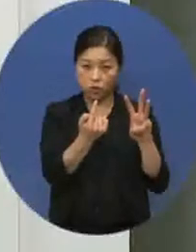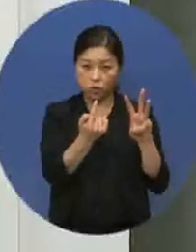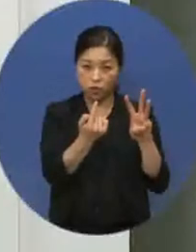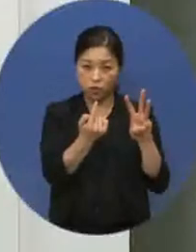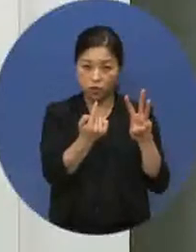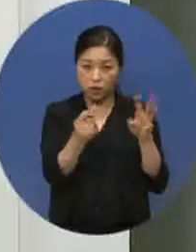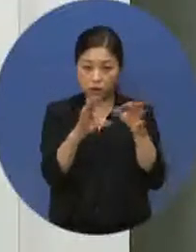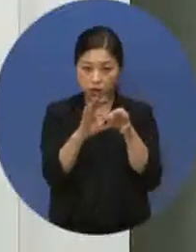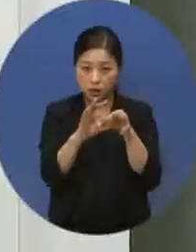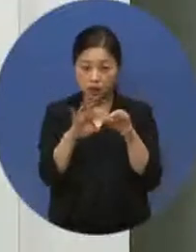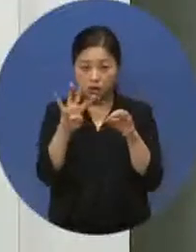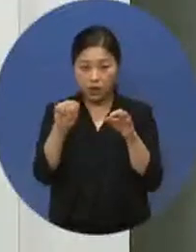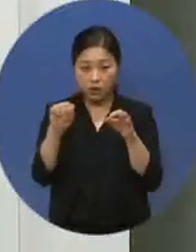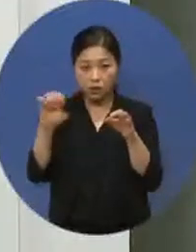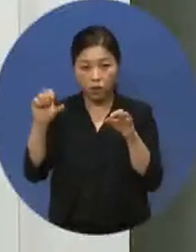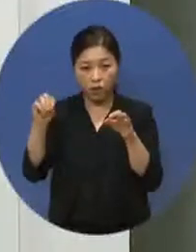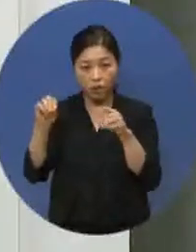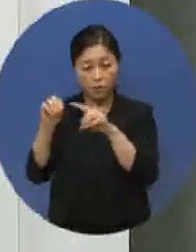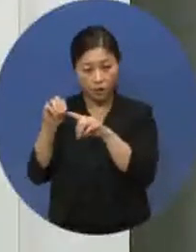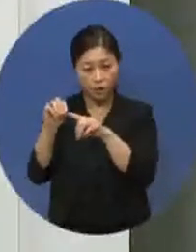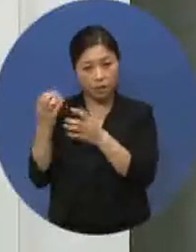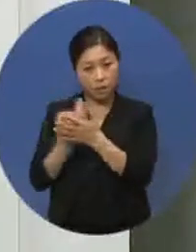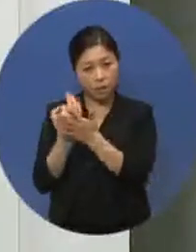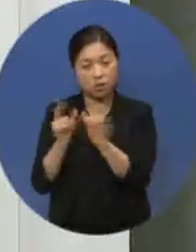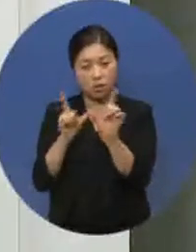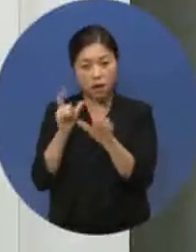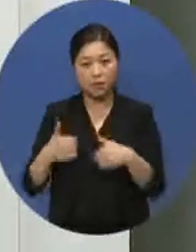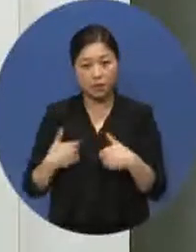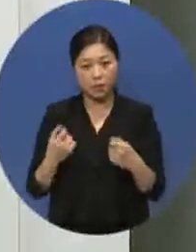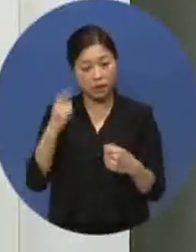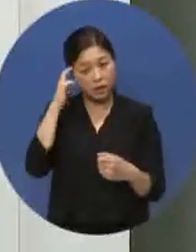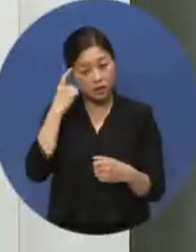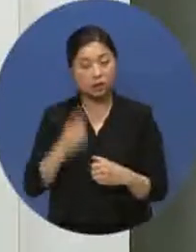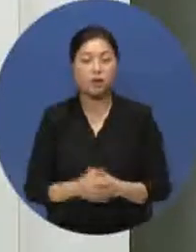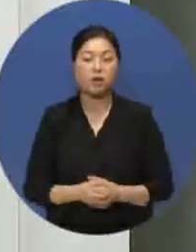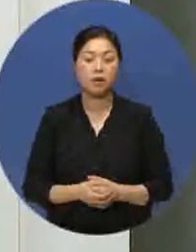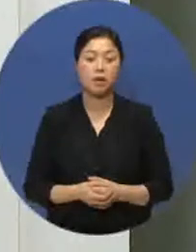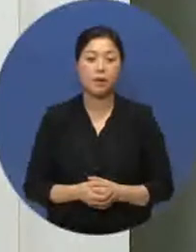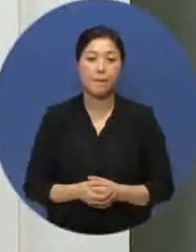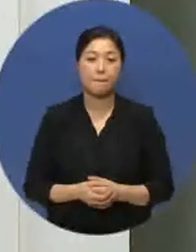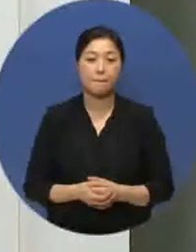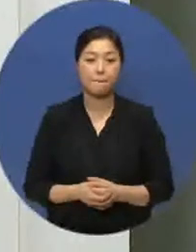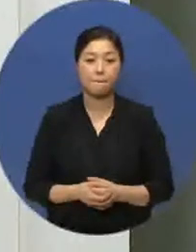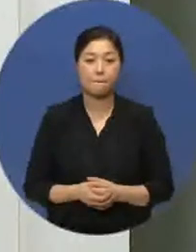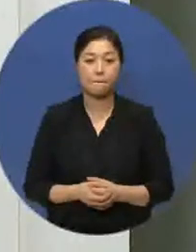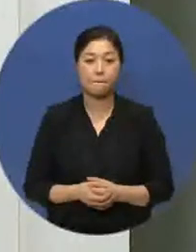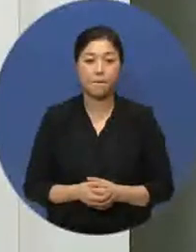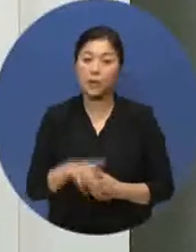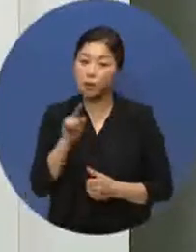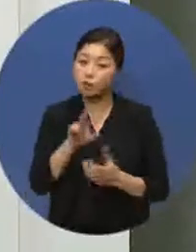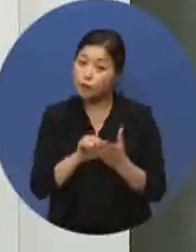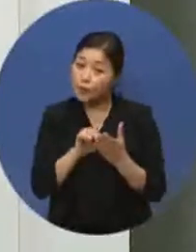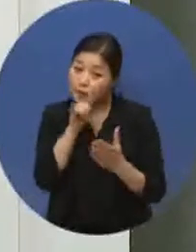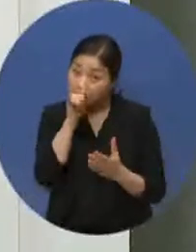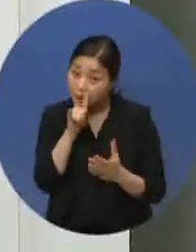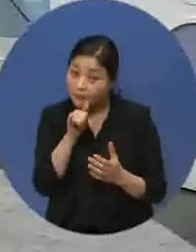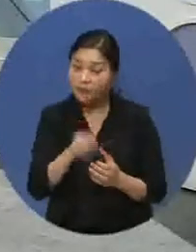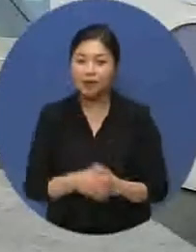5만 명이 먹고 살아야 한다. 네. 이제 그런 논리인데, 이거 좀 문제가 있는 거 아니에요?